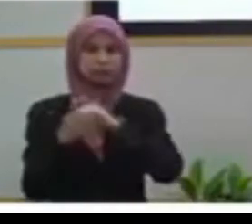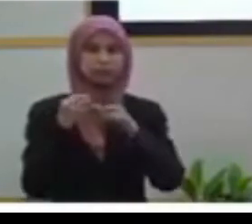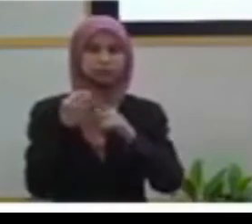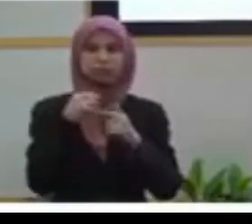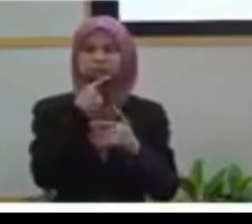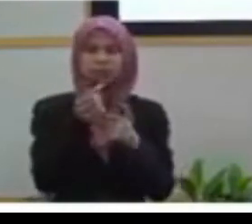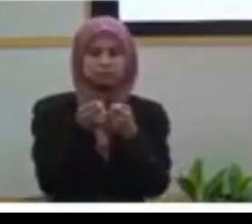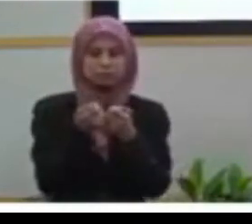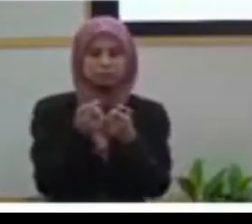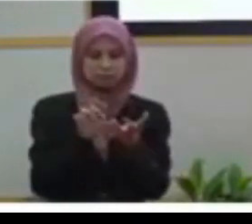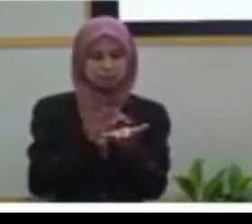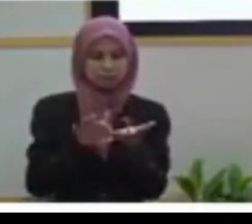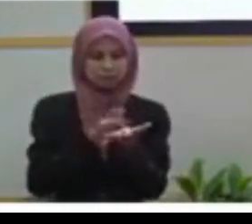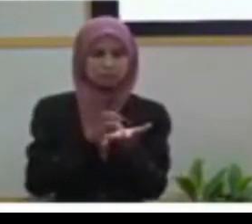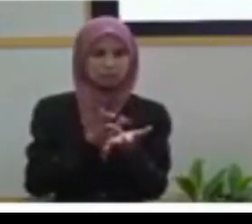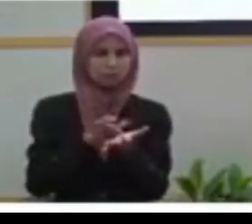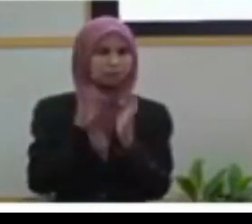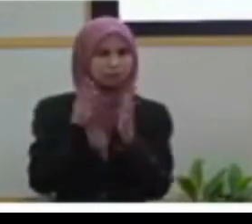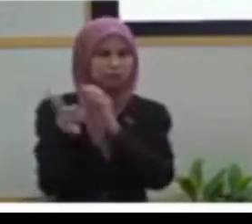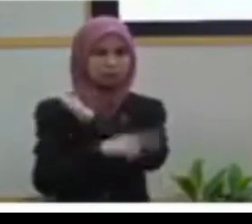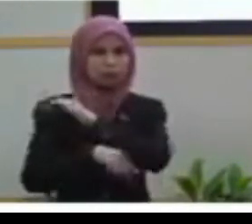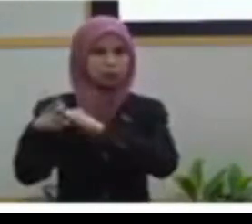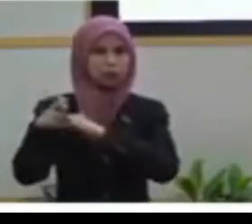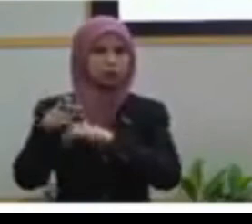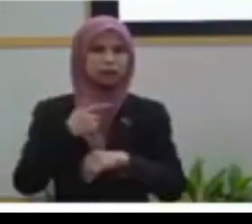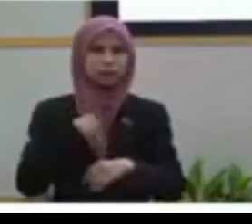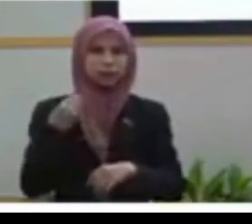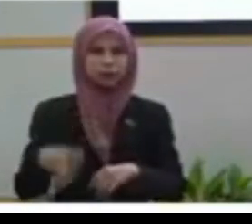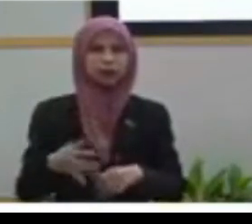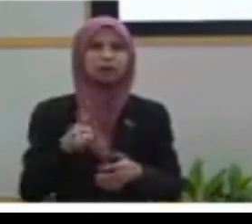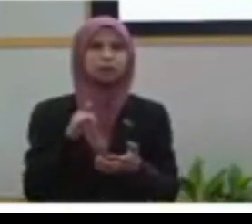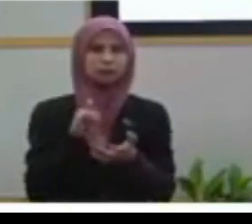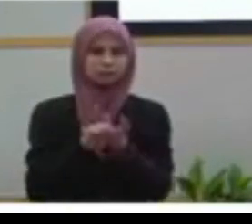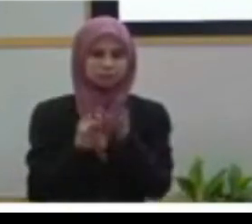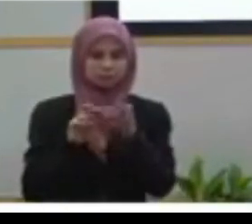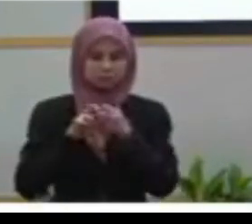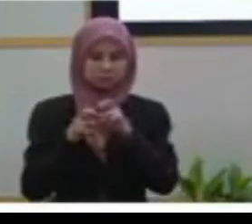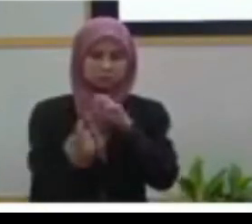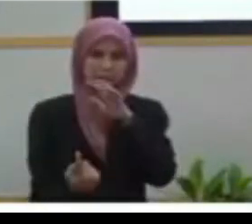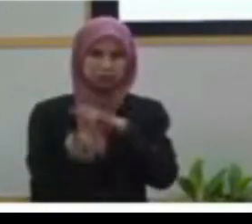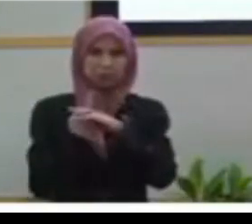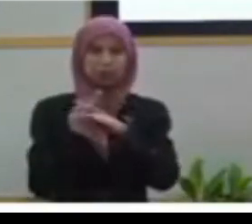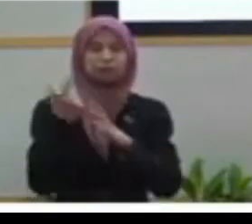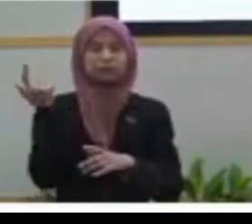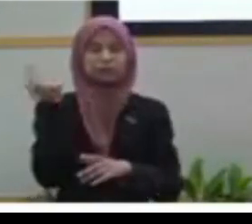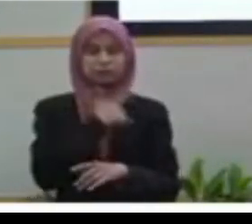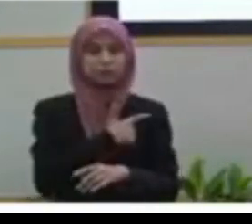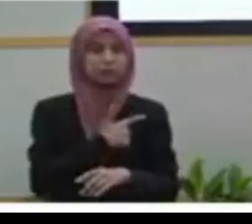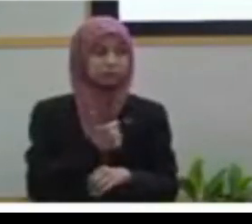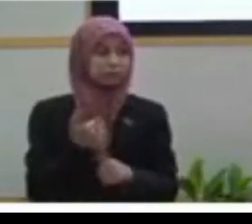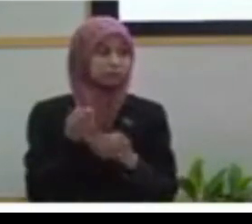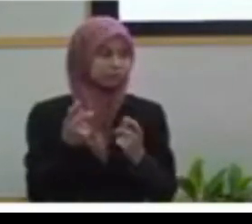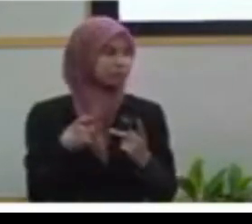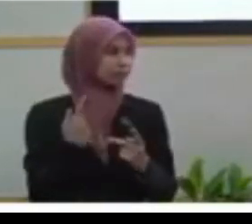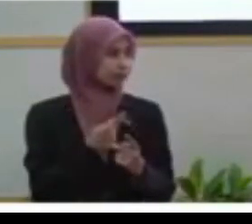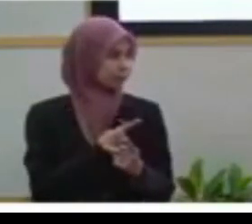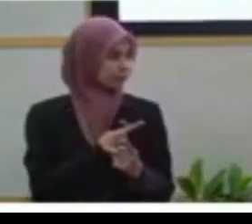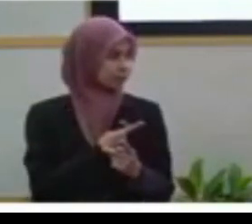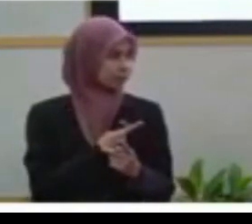isi email bukan dia punya dan menyebabkan masalah lain pula akan timbul. Boleh kita